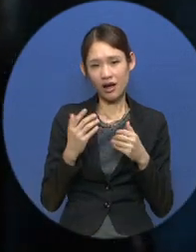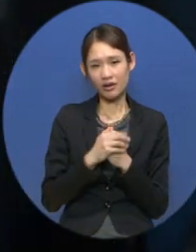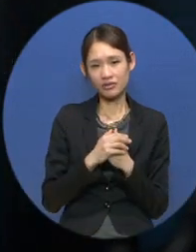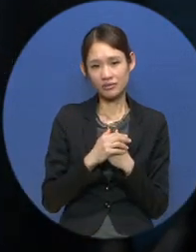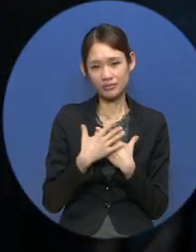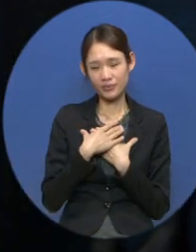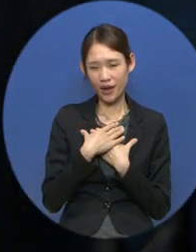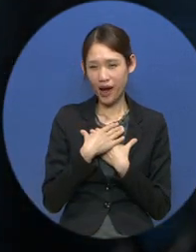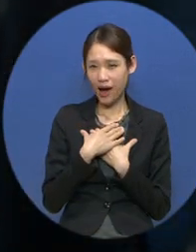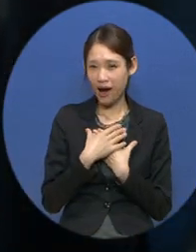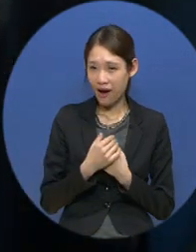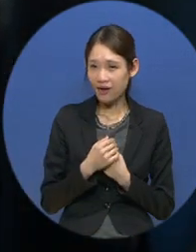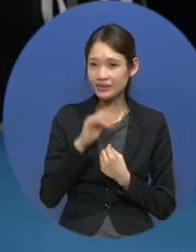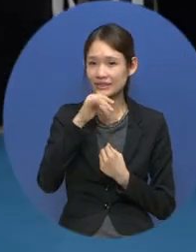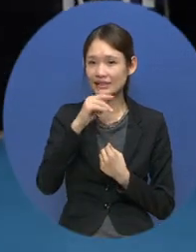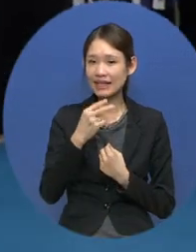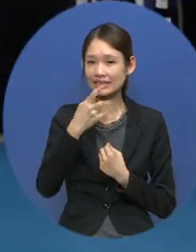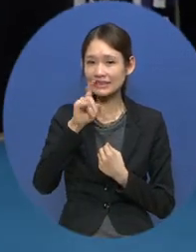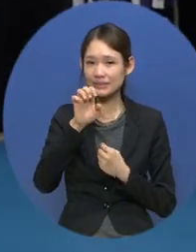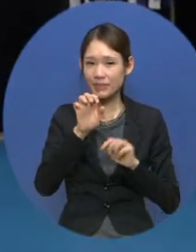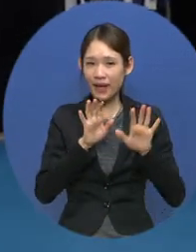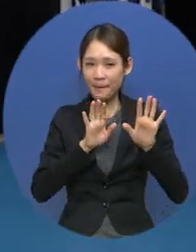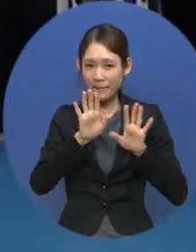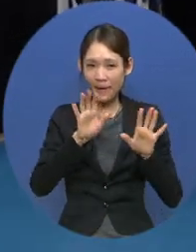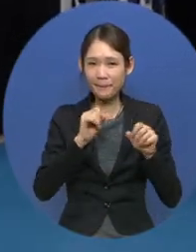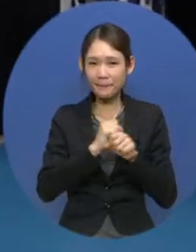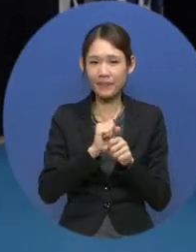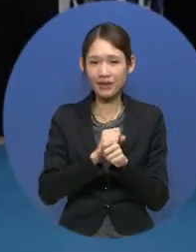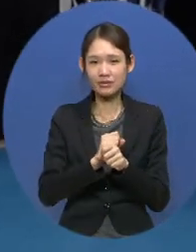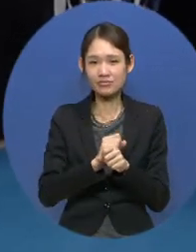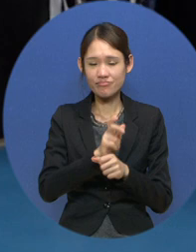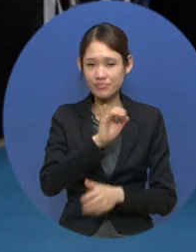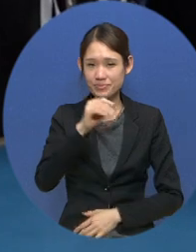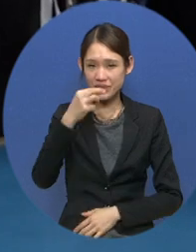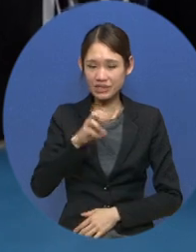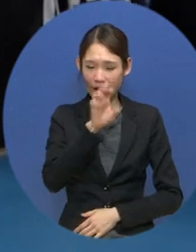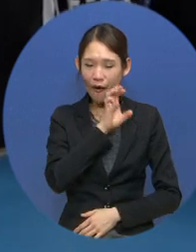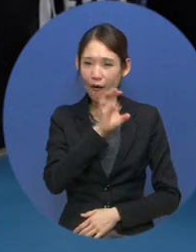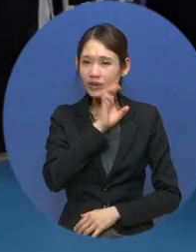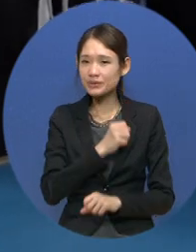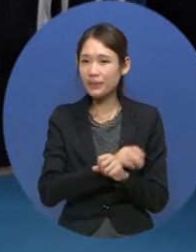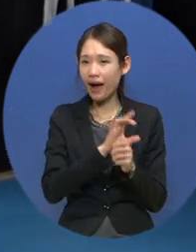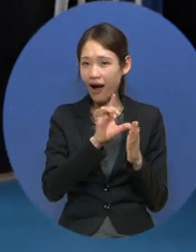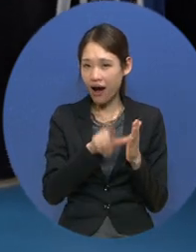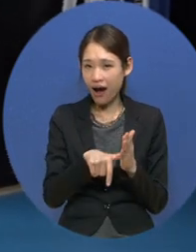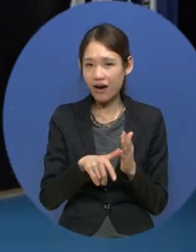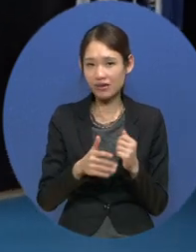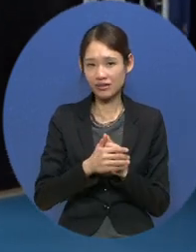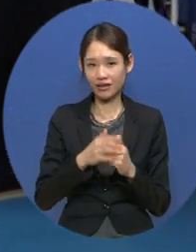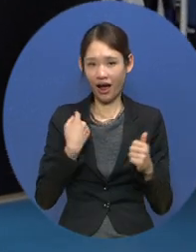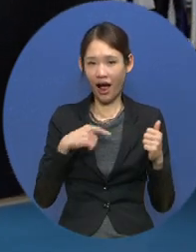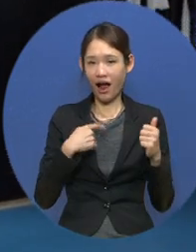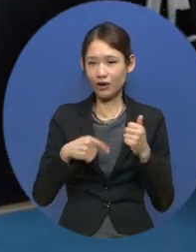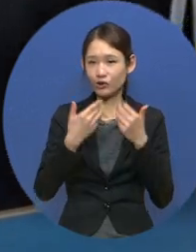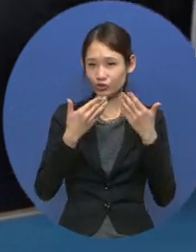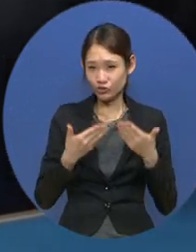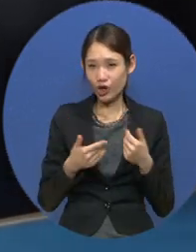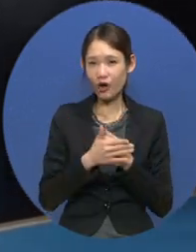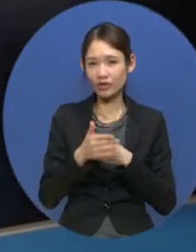편안하게 샌드백이랑 미터까지 잘 가르쳐주셔서